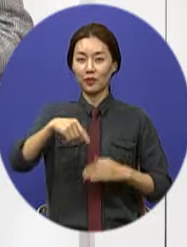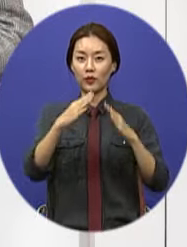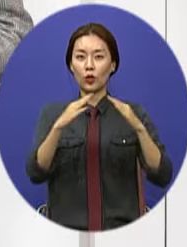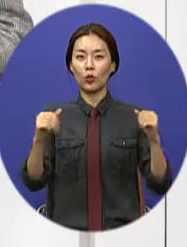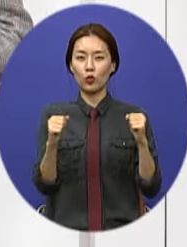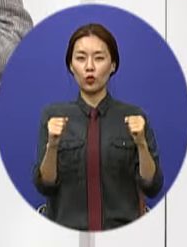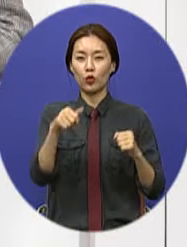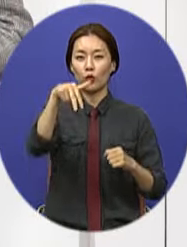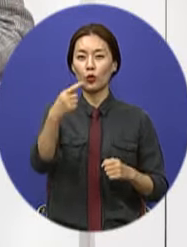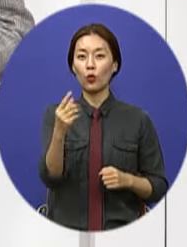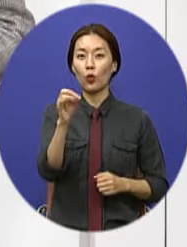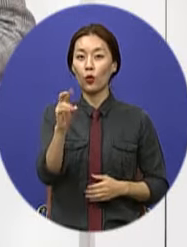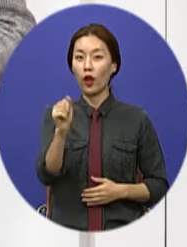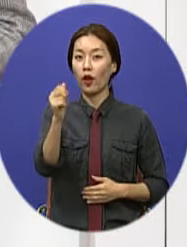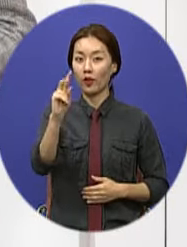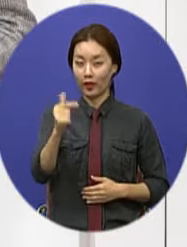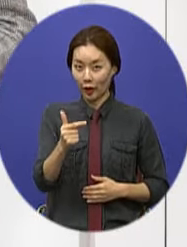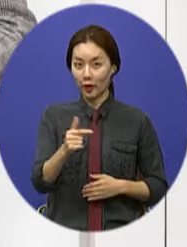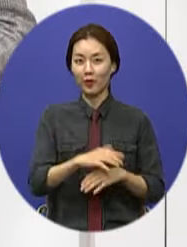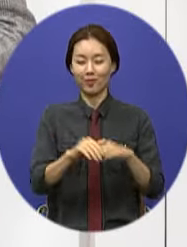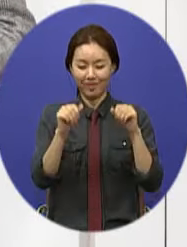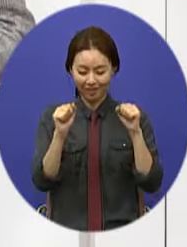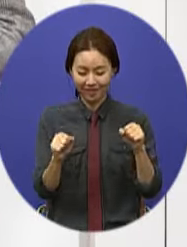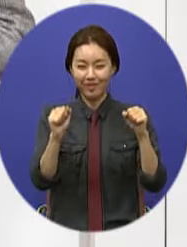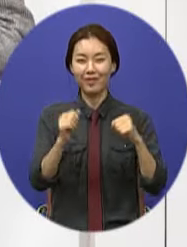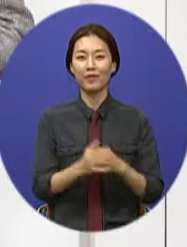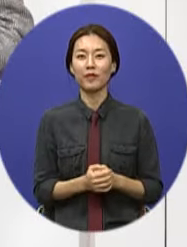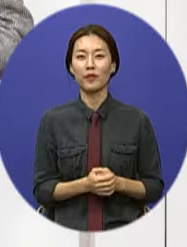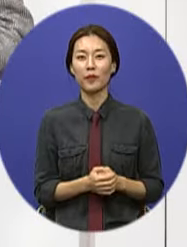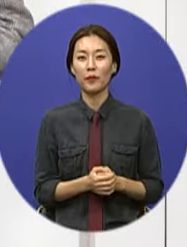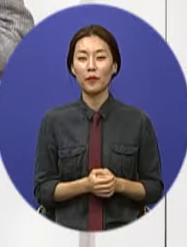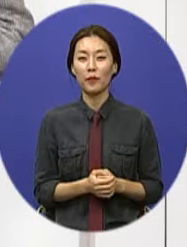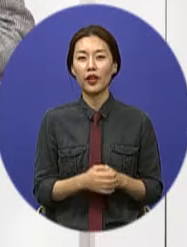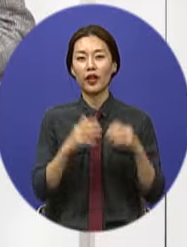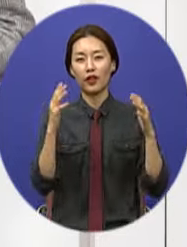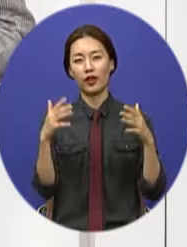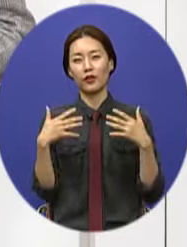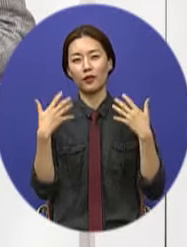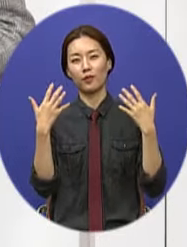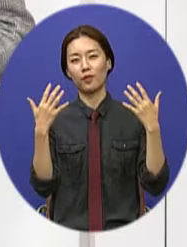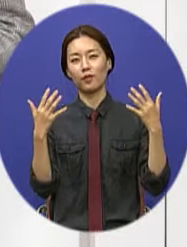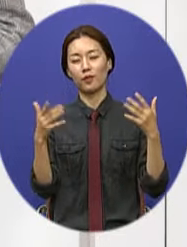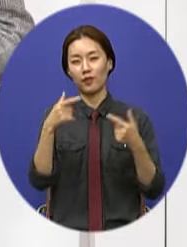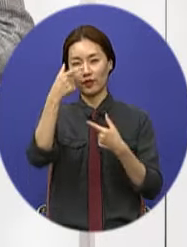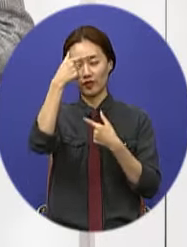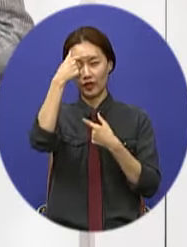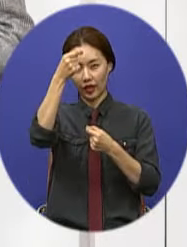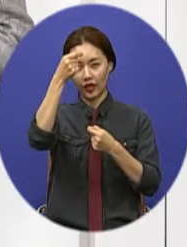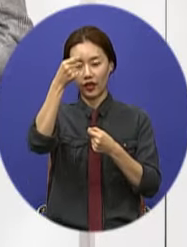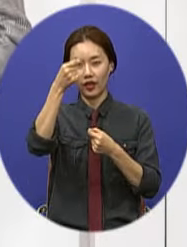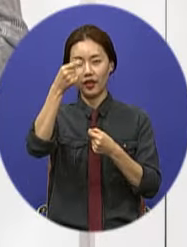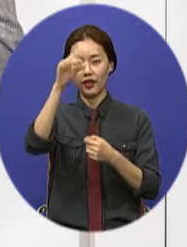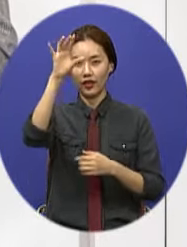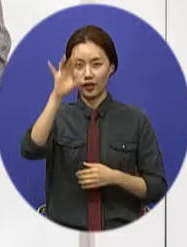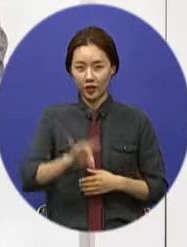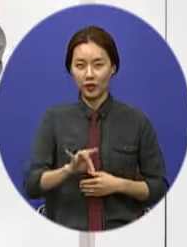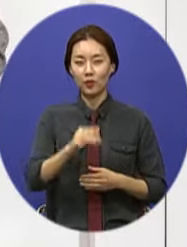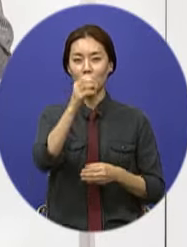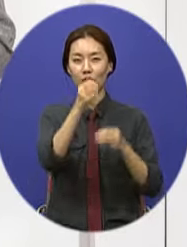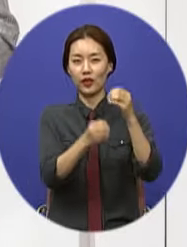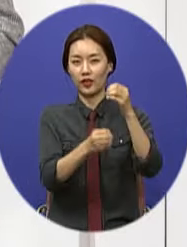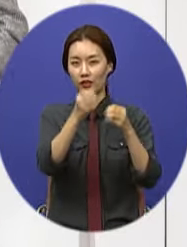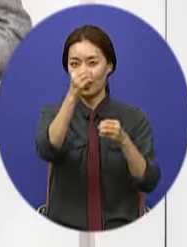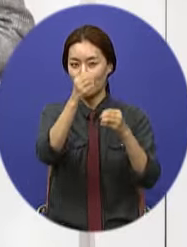그 조현영입니다. 네, 반갑습니다. 예. 이 또 가을날 너무나 어울리는 아름다운 시를 네.